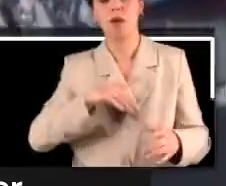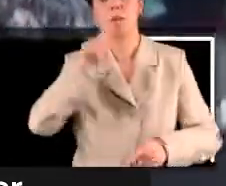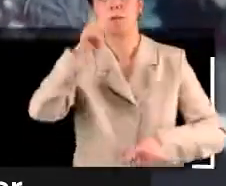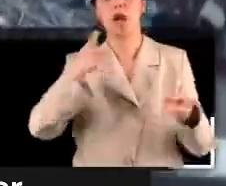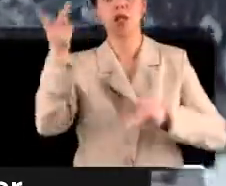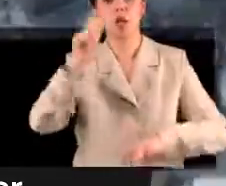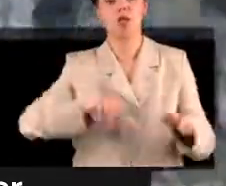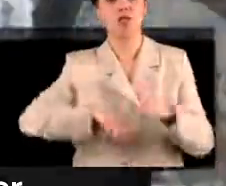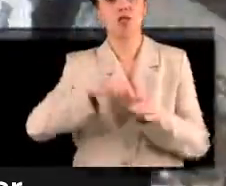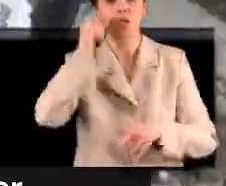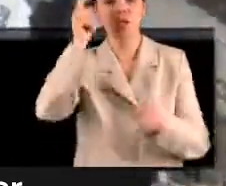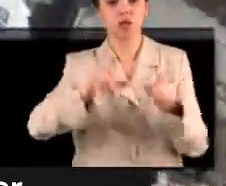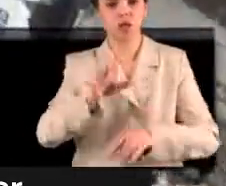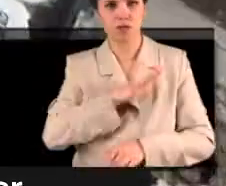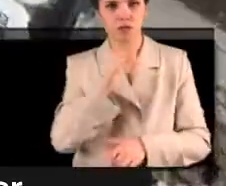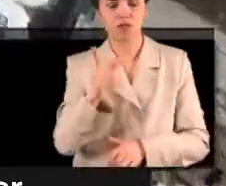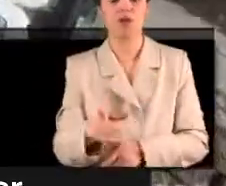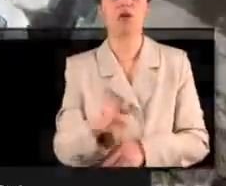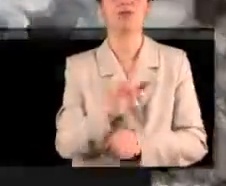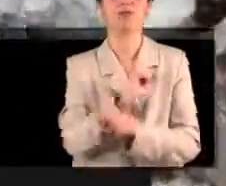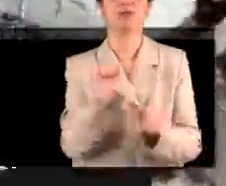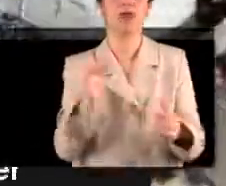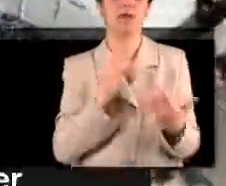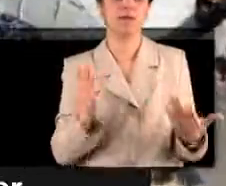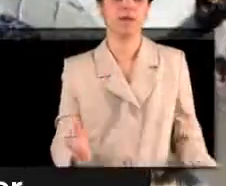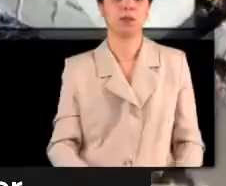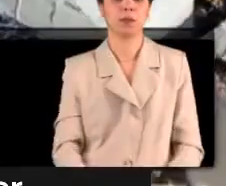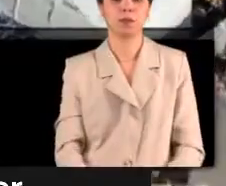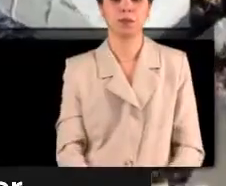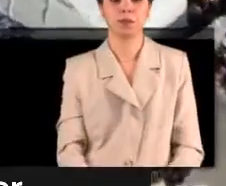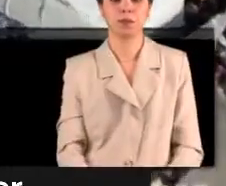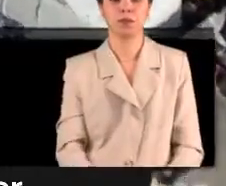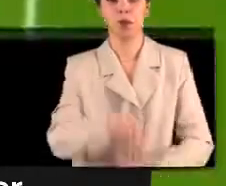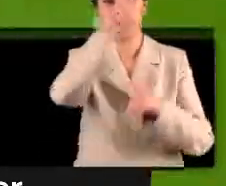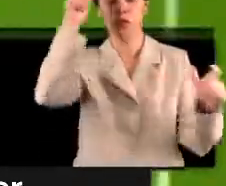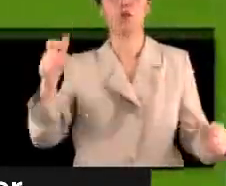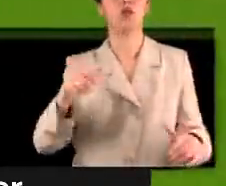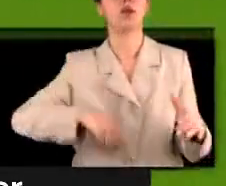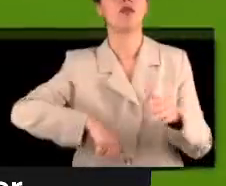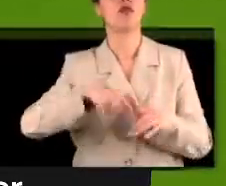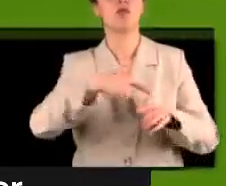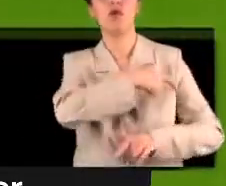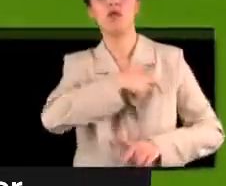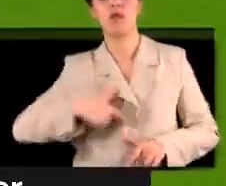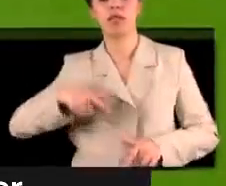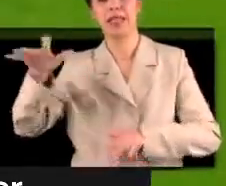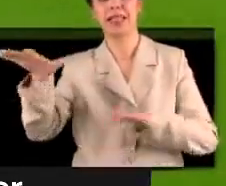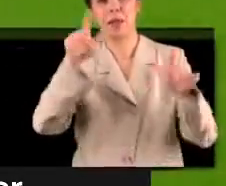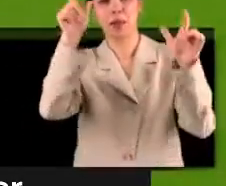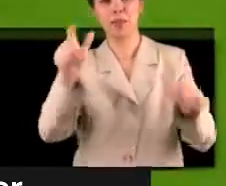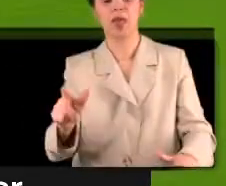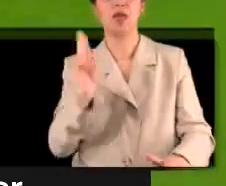kaybeden kulüplerin binalarında da taş üstüne taş kalmadı. Türkiye Futbol Federasyonu afet bölgesindeki